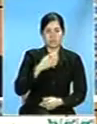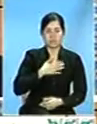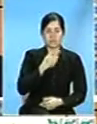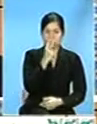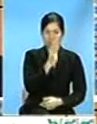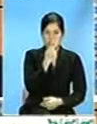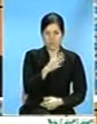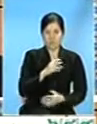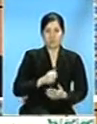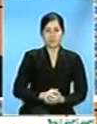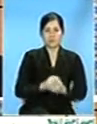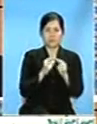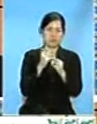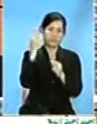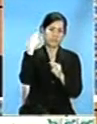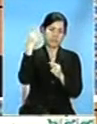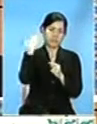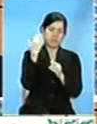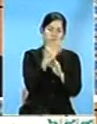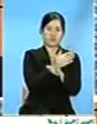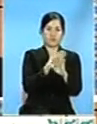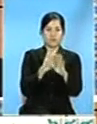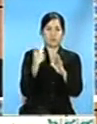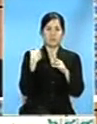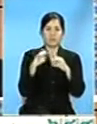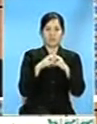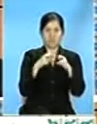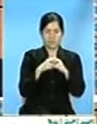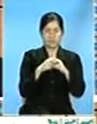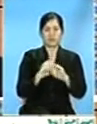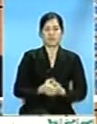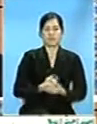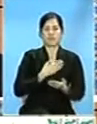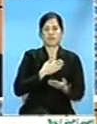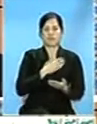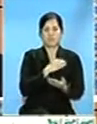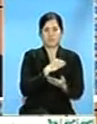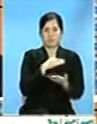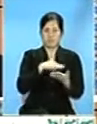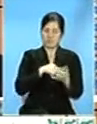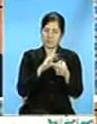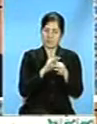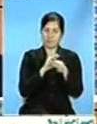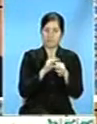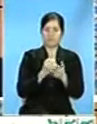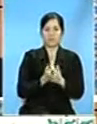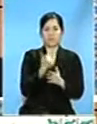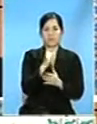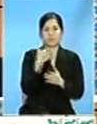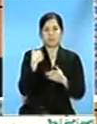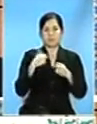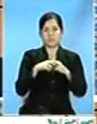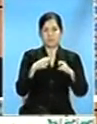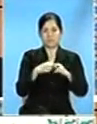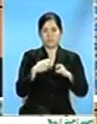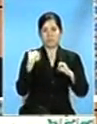าในอดีตนั้นเกิดขึ้นผมกลัวว่าประวัติศาสตร์มันจะซ้ำรอยครับ ถ้าเราแ